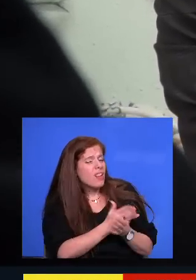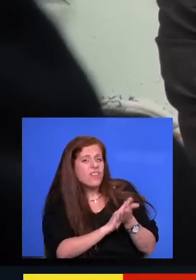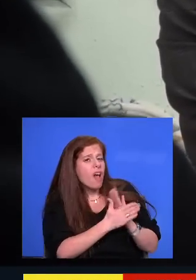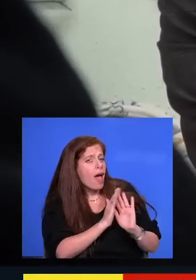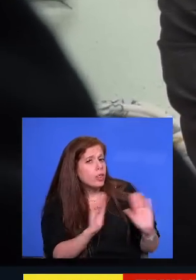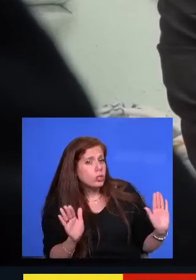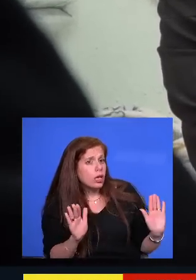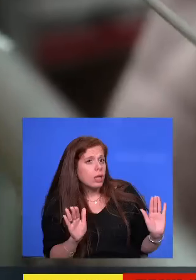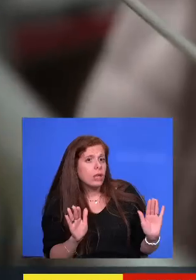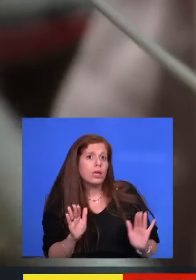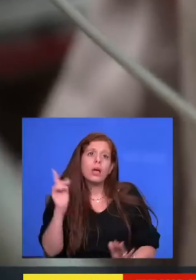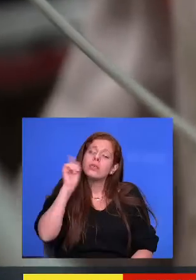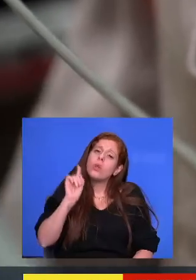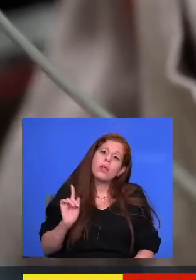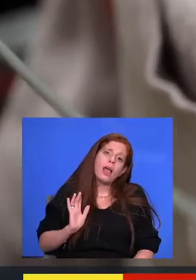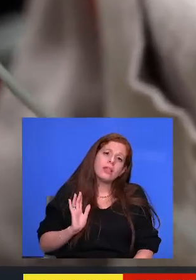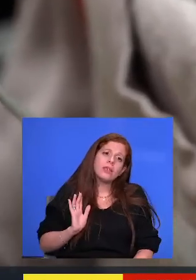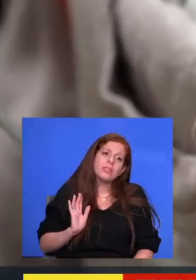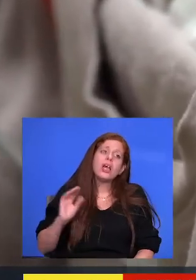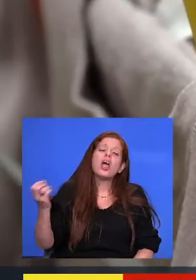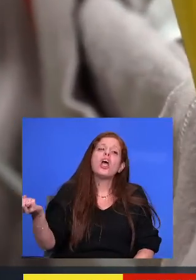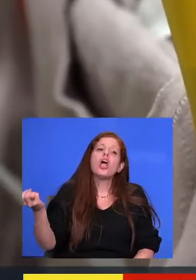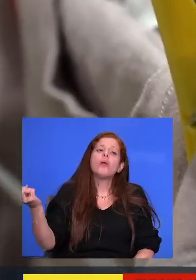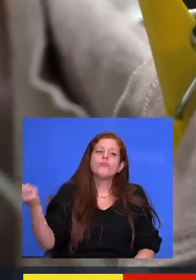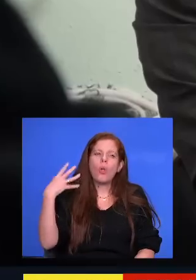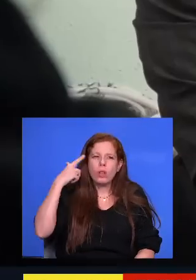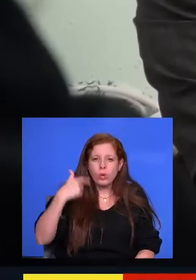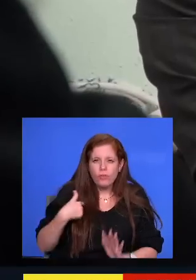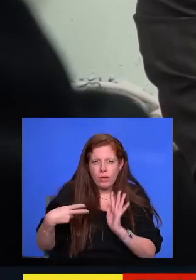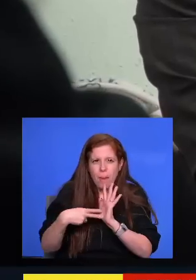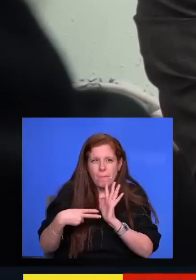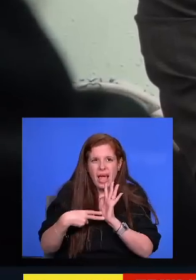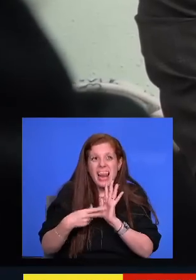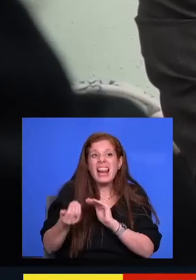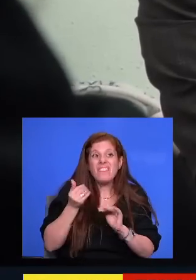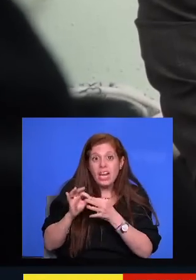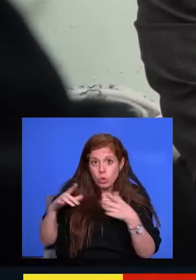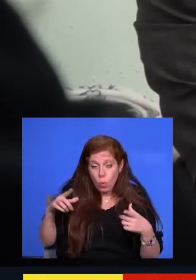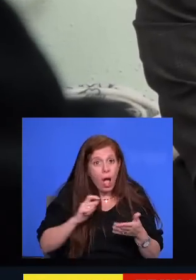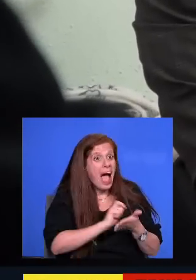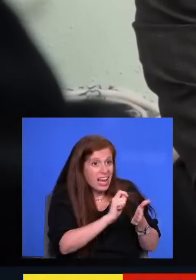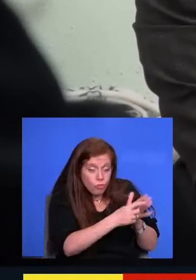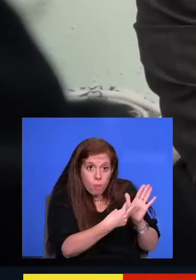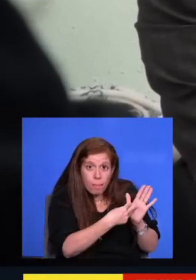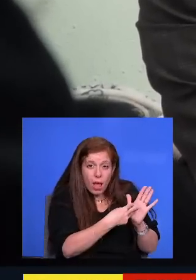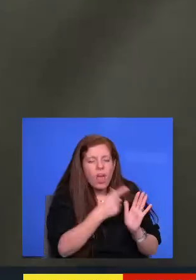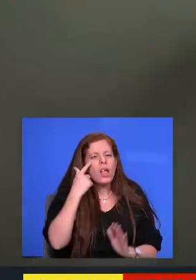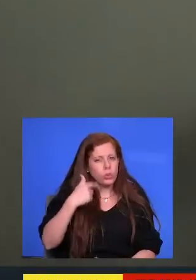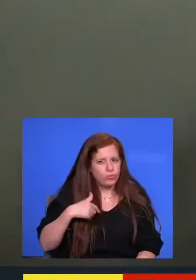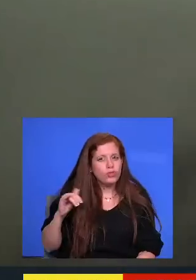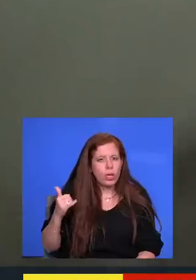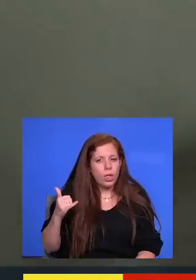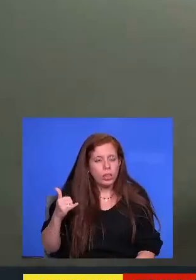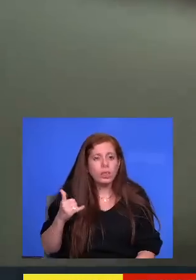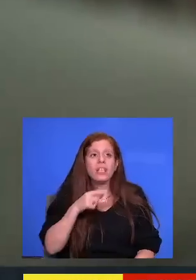יותר. אז לא ידעתי. הם שלחו משבת במיילים לפני ניתוק. ככה כתבו לך במייל? אני חושבת שכן.